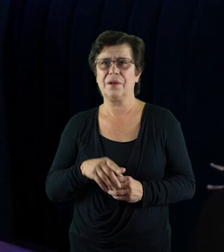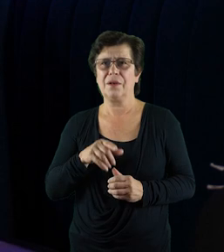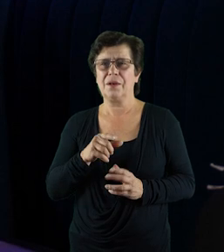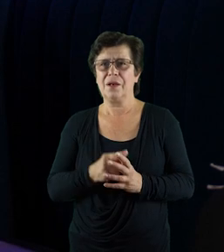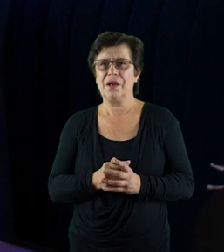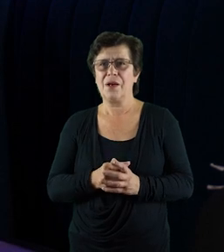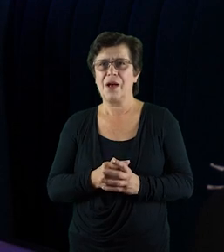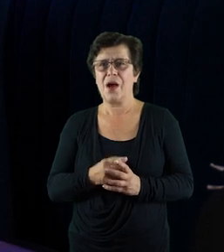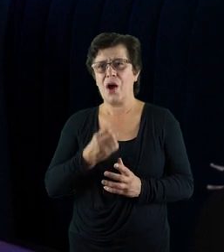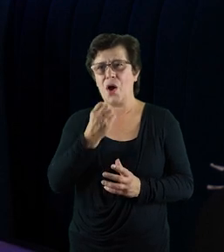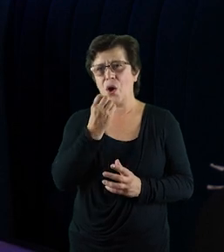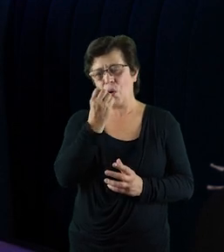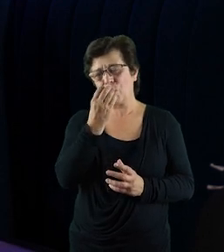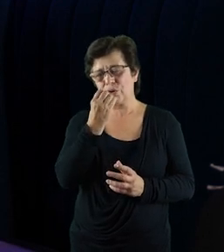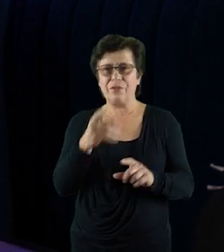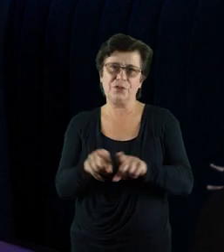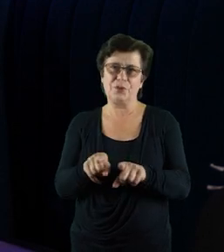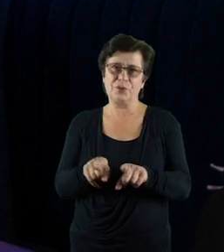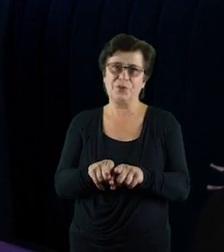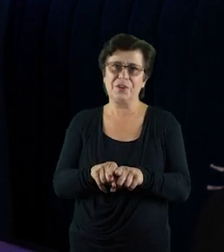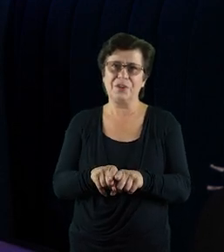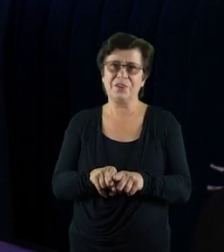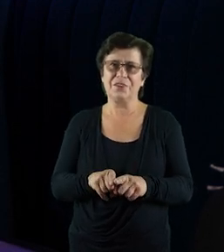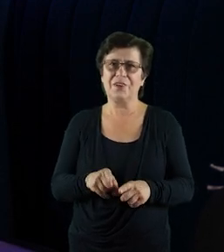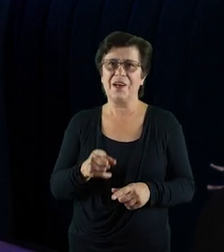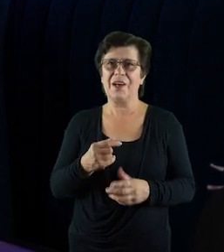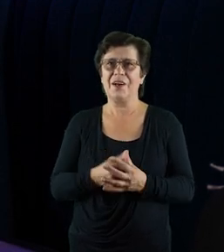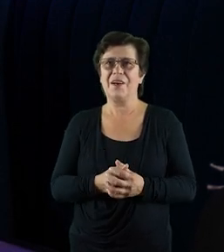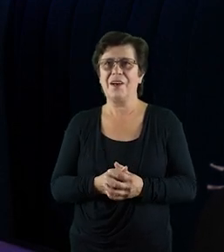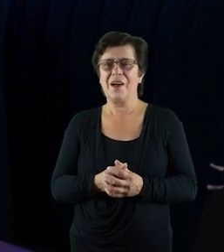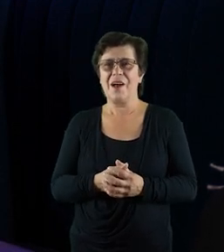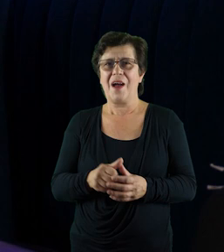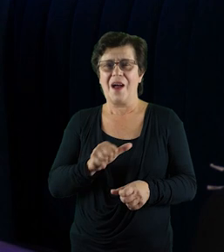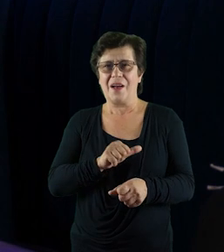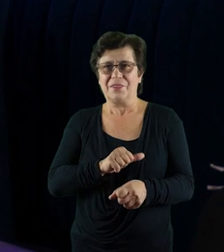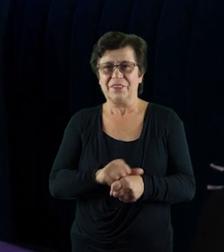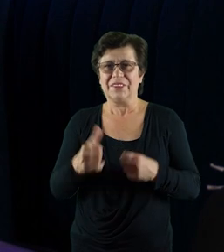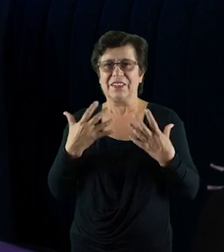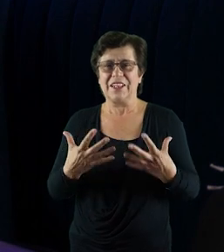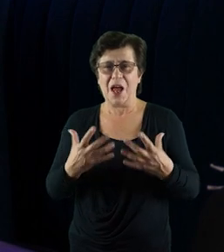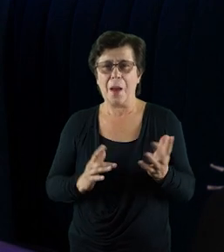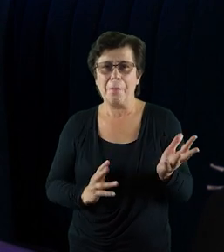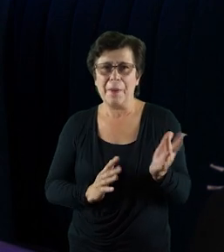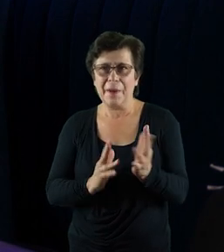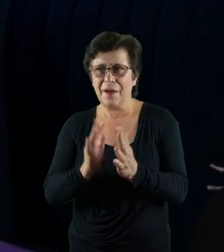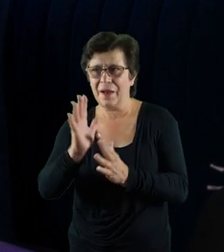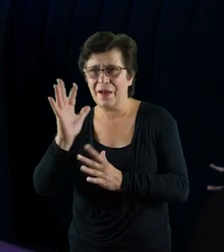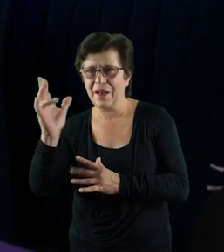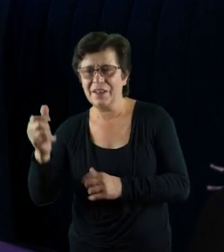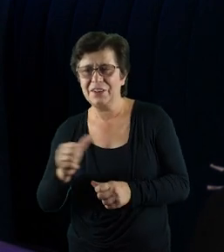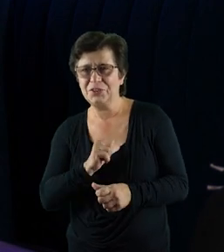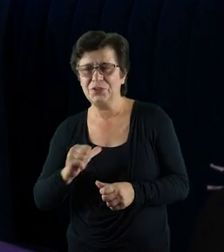jest cecha awangardzisty, że traci zapał do pewnych swoich wynalazków,